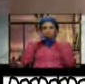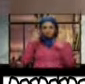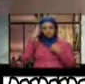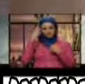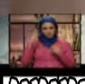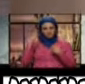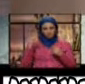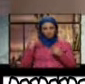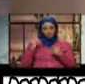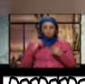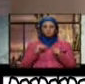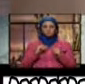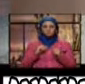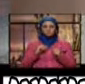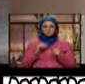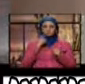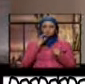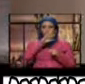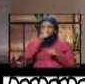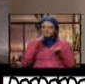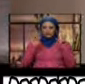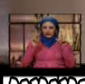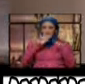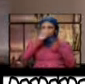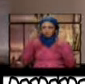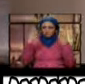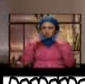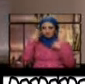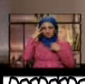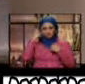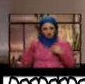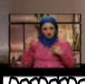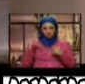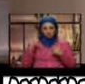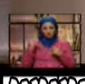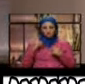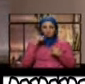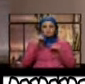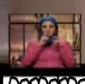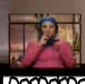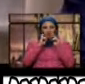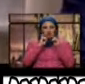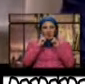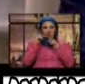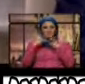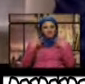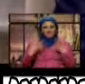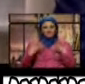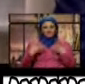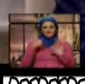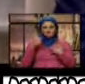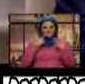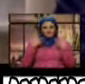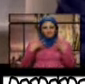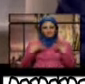على الشاشة، وأرجو أن نكون ضيوفا يعني لسنا ثقلاء عليهم. لولا أنتم كذلك مولانا ربنا